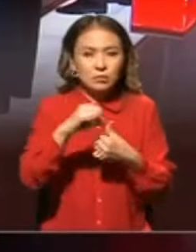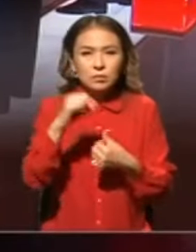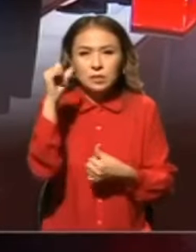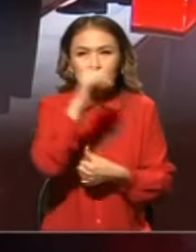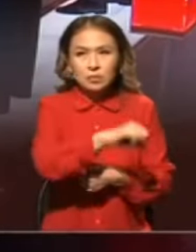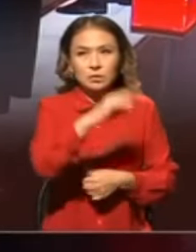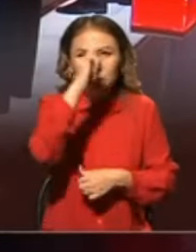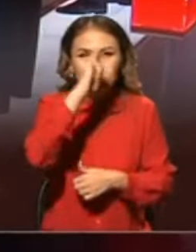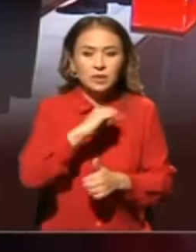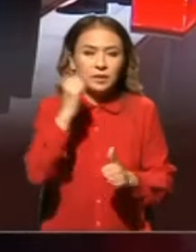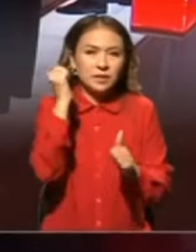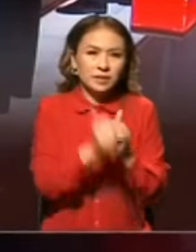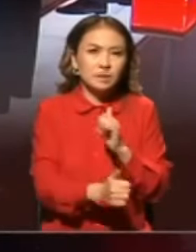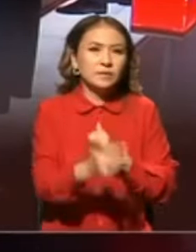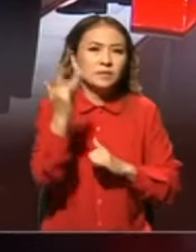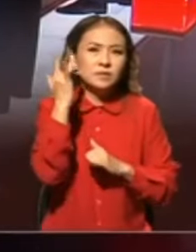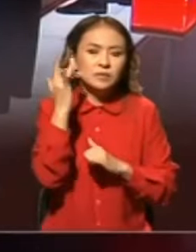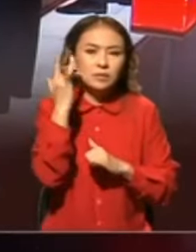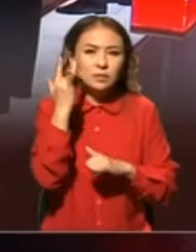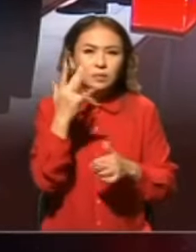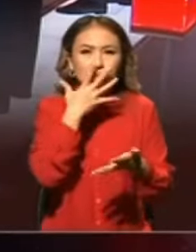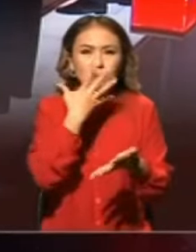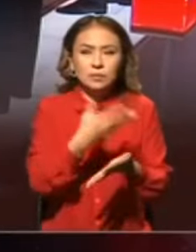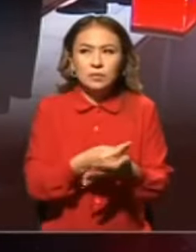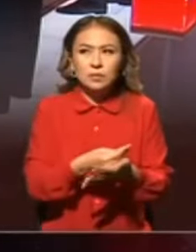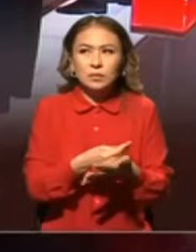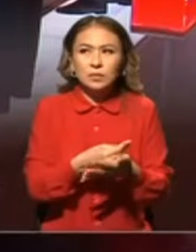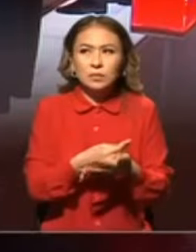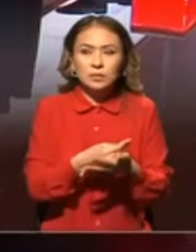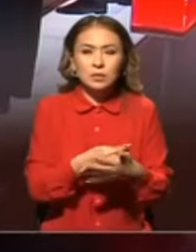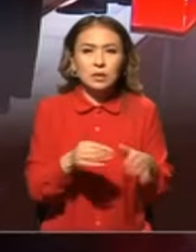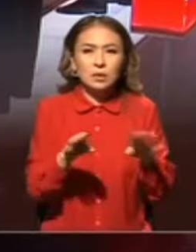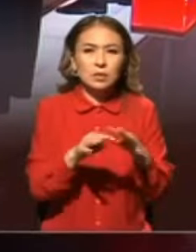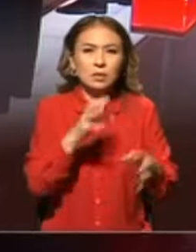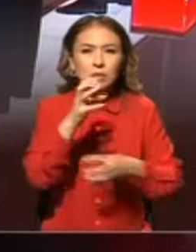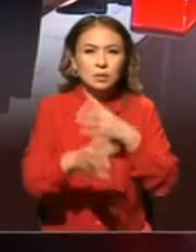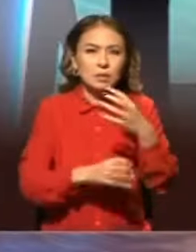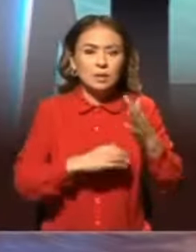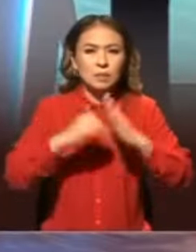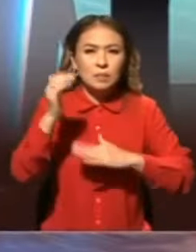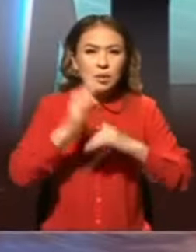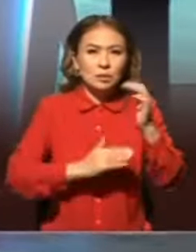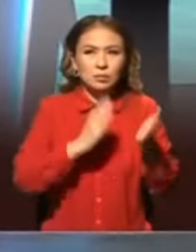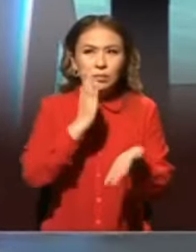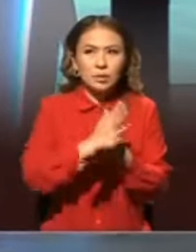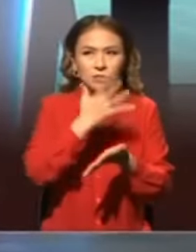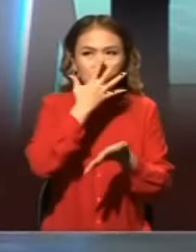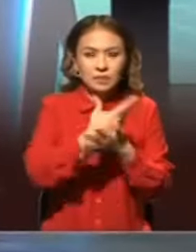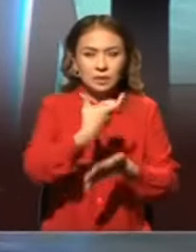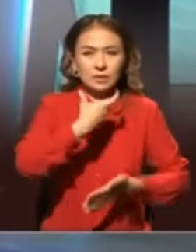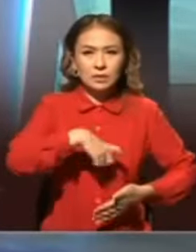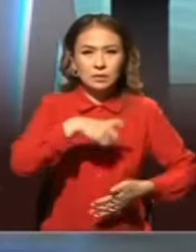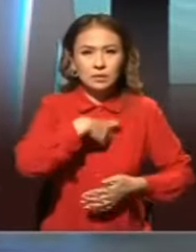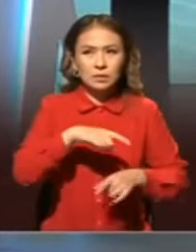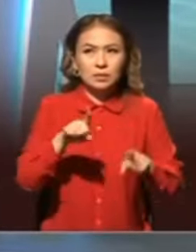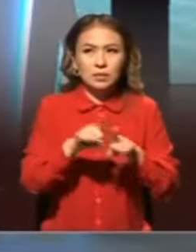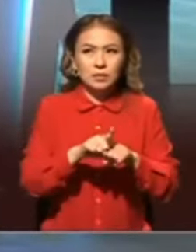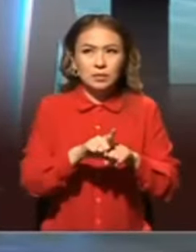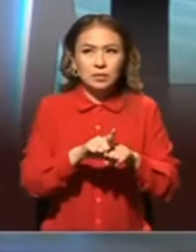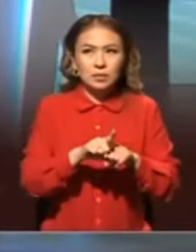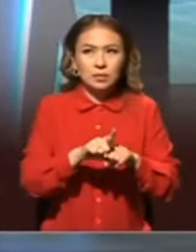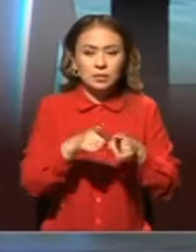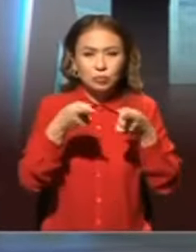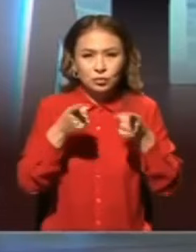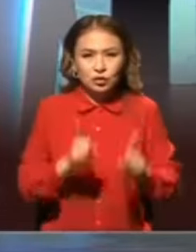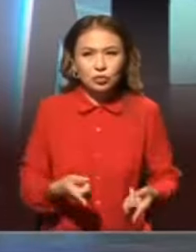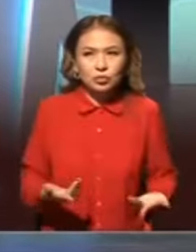Қазақстан әрдайым ол мынау бүкіл әлемдік тәжірибе бар, өзіміздің нақты реалия деп отырмыз ғой,